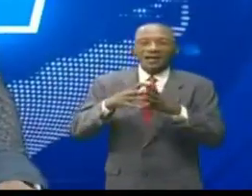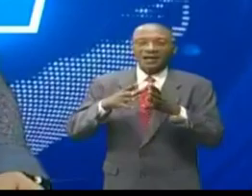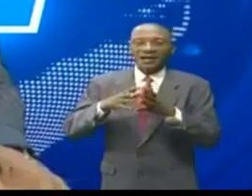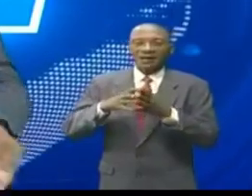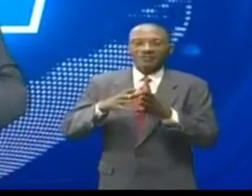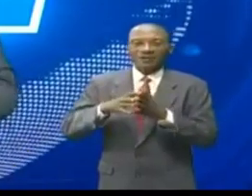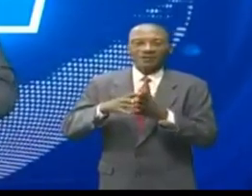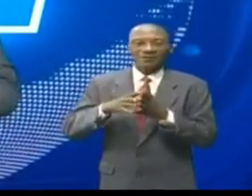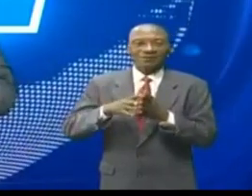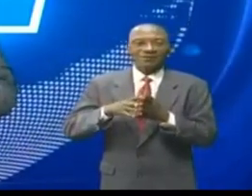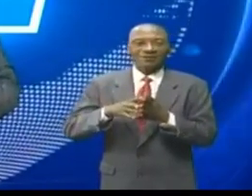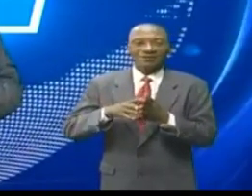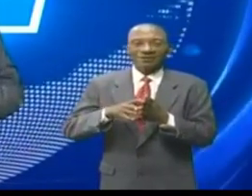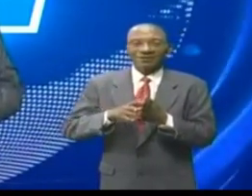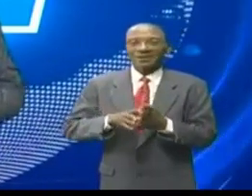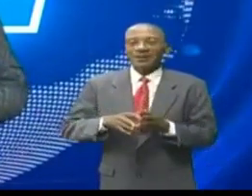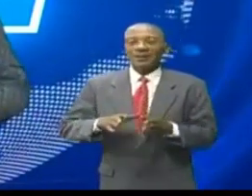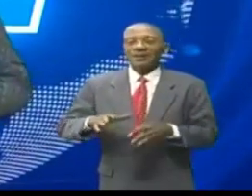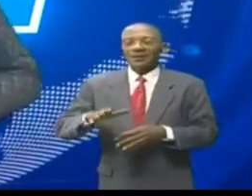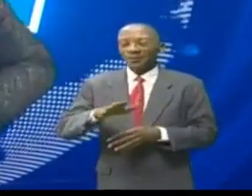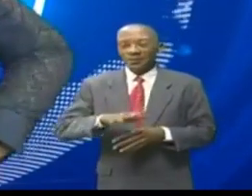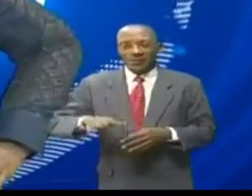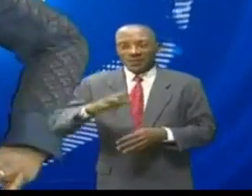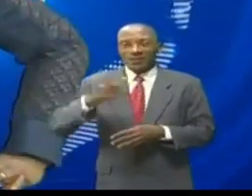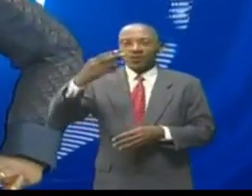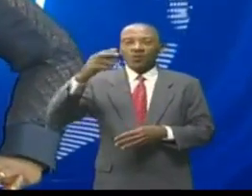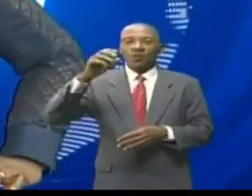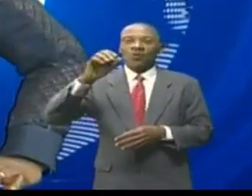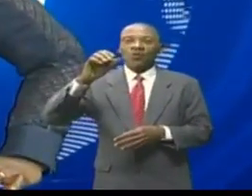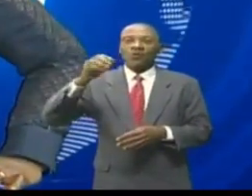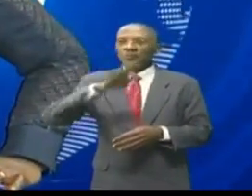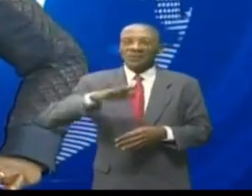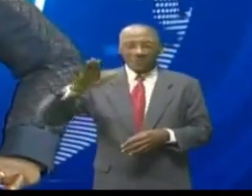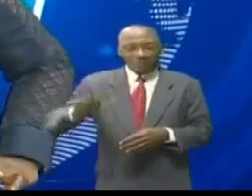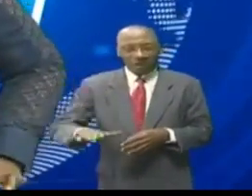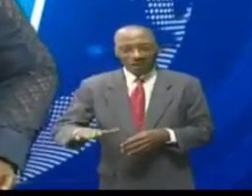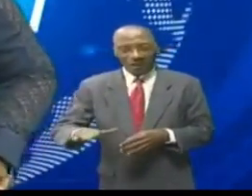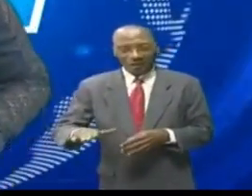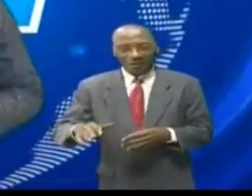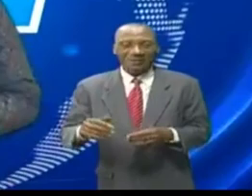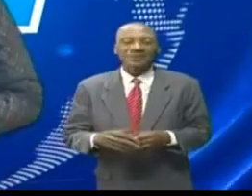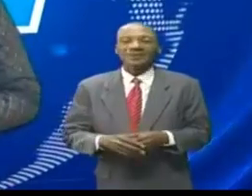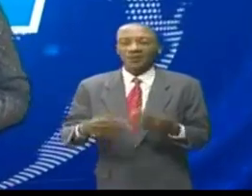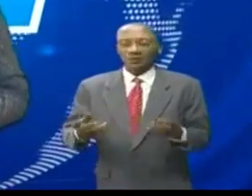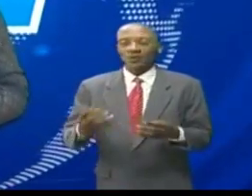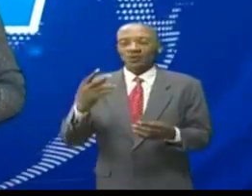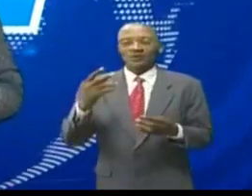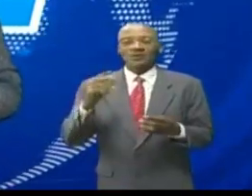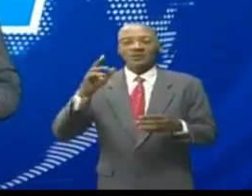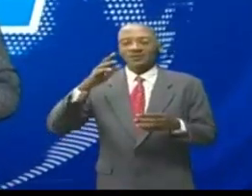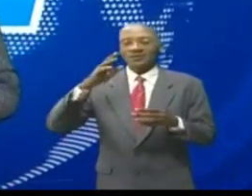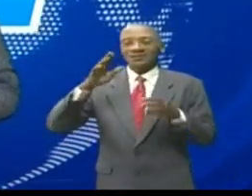Ce journal débute avec plusieurs minutes de retard. Bonsoir à toutes et à tous et bienvenue à ce journal sur la RTMC.